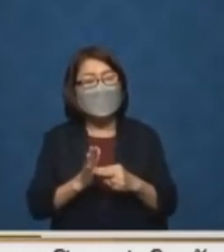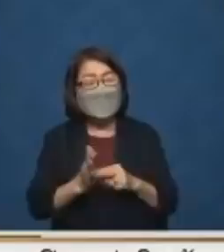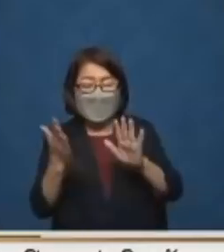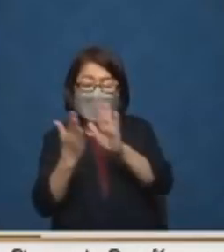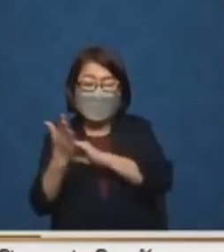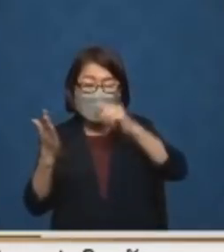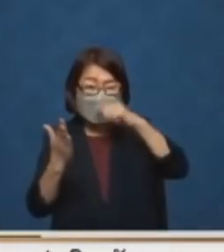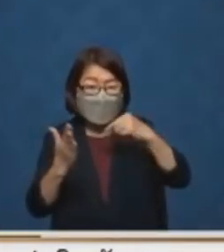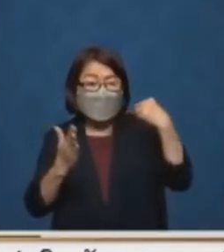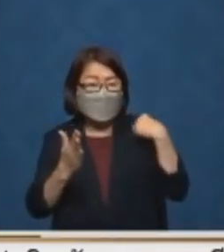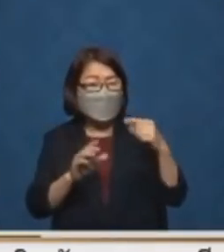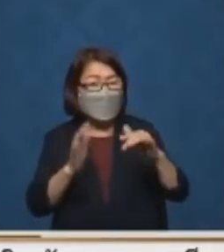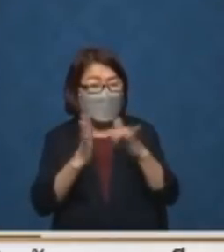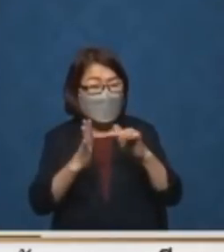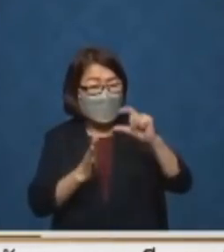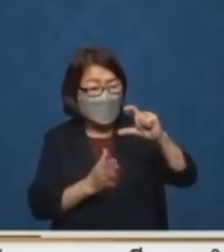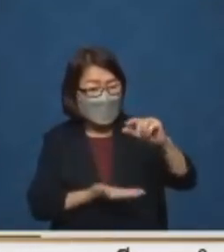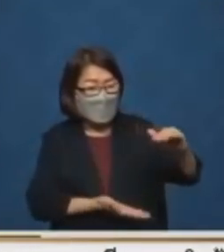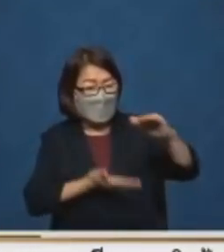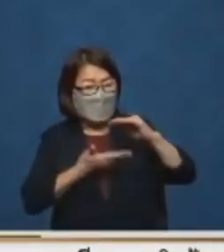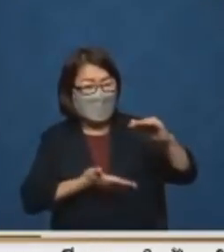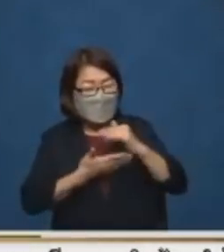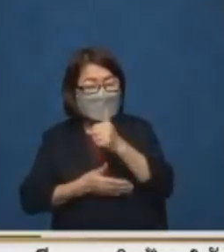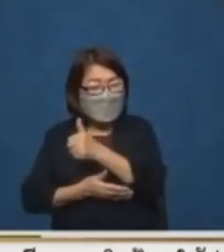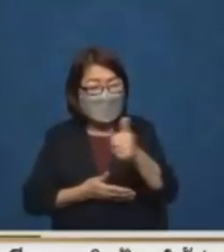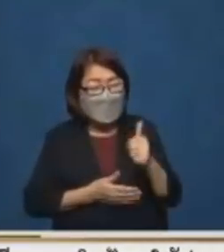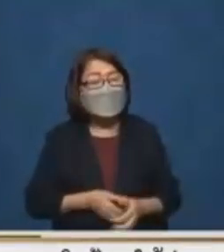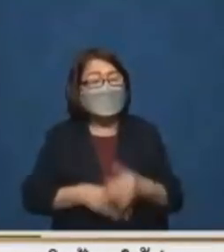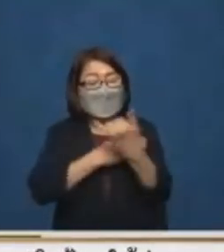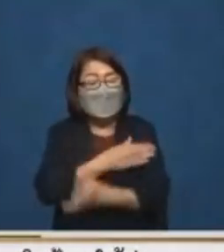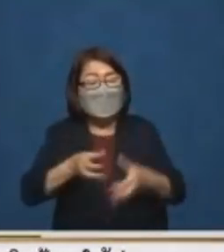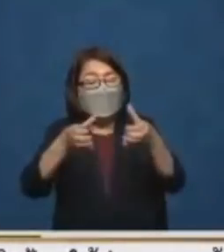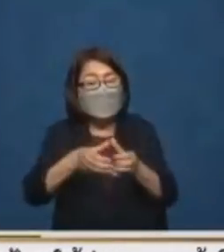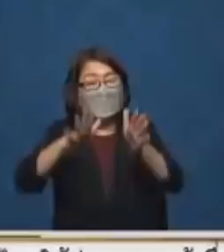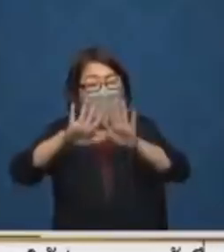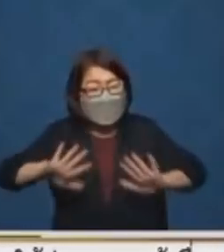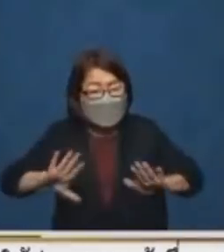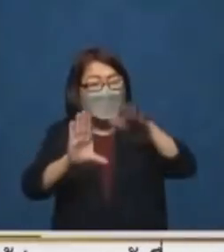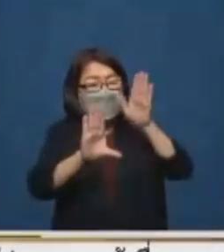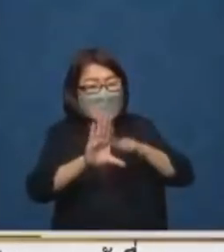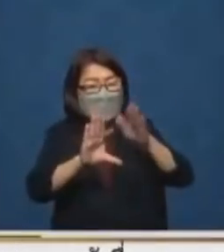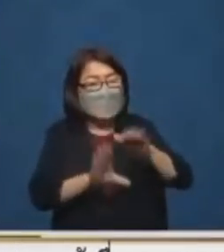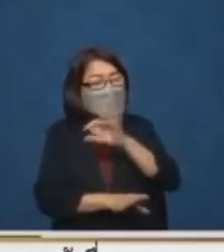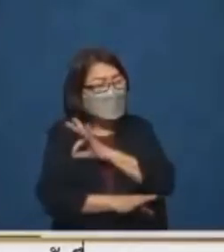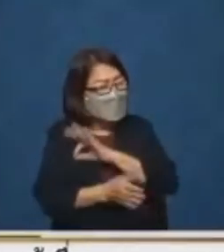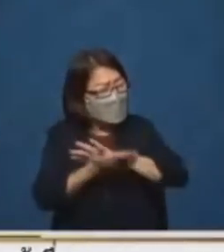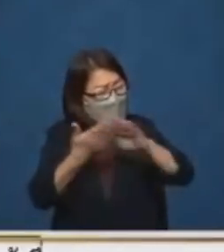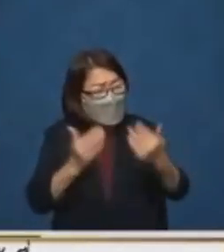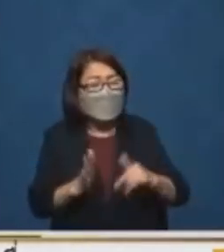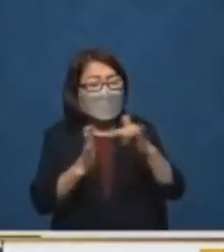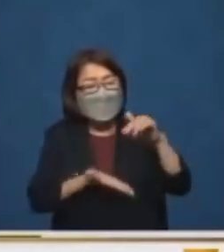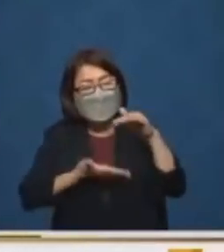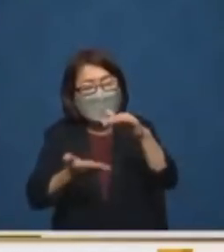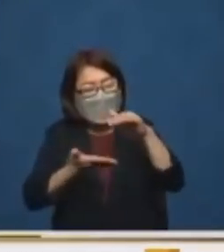ประเทศในกล่มอาเซียนเนยเขาเข้า COVEC หมดแล้วเขาได้รับการสนับสนุนวักซีน